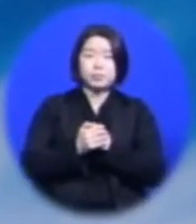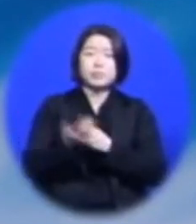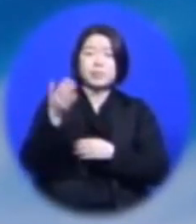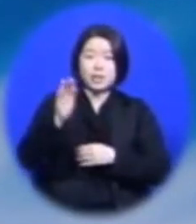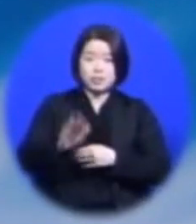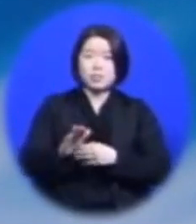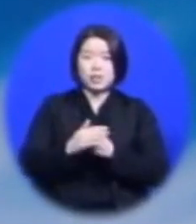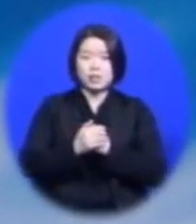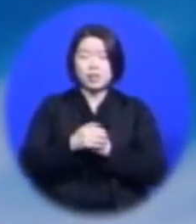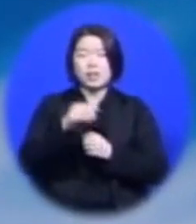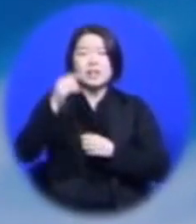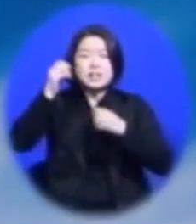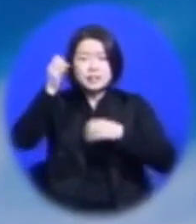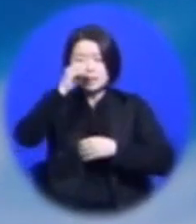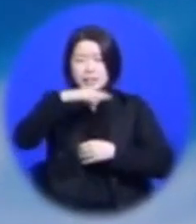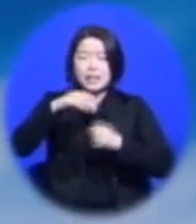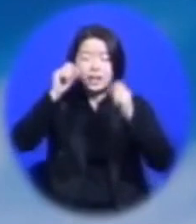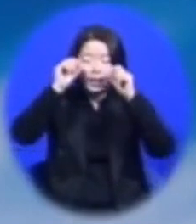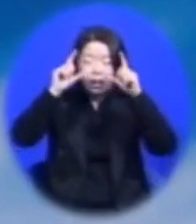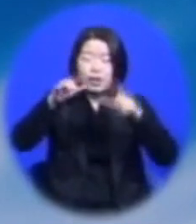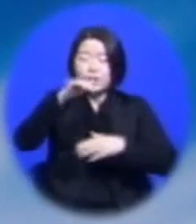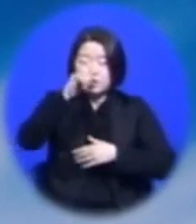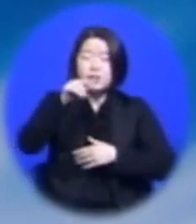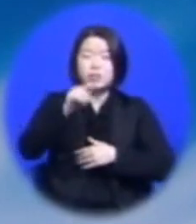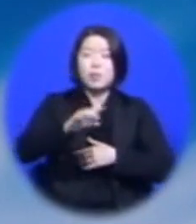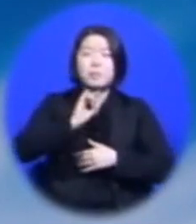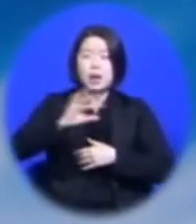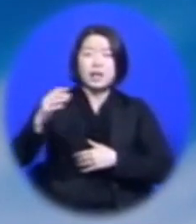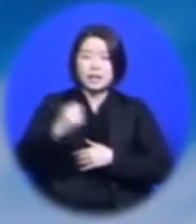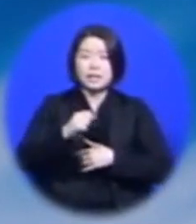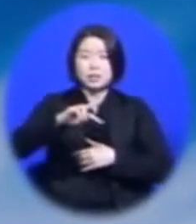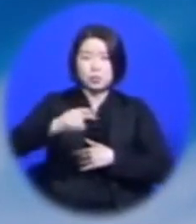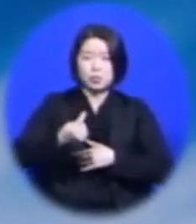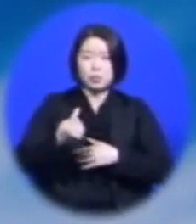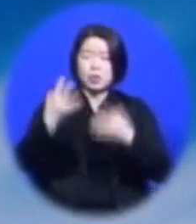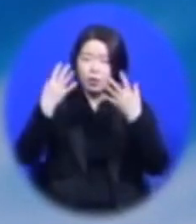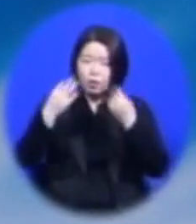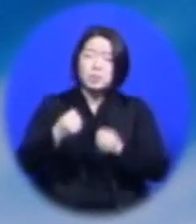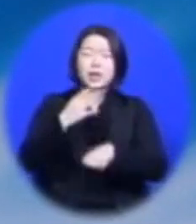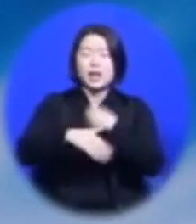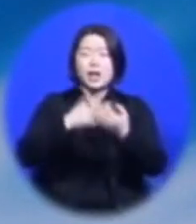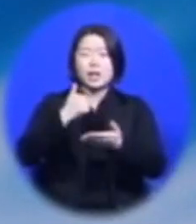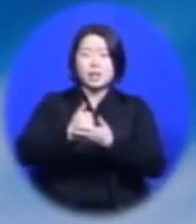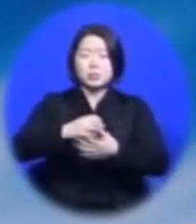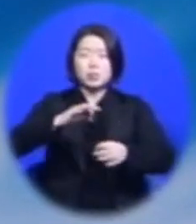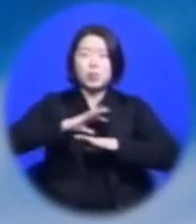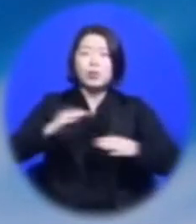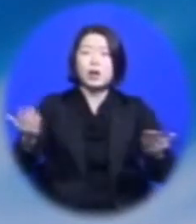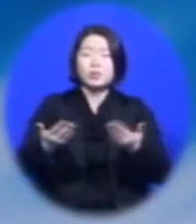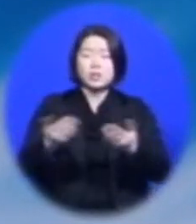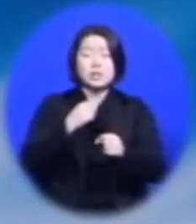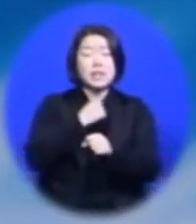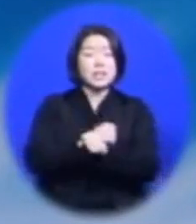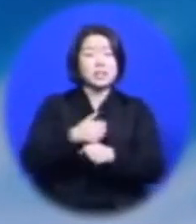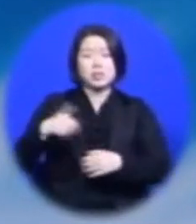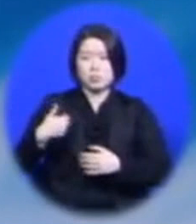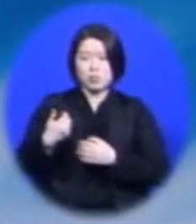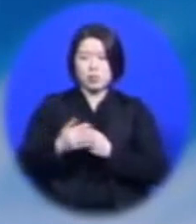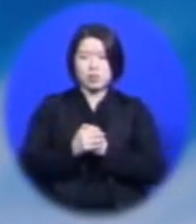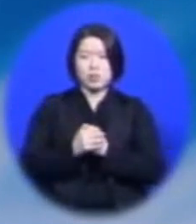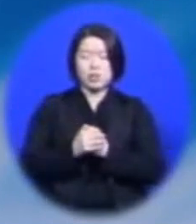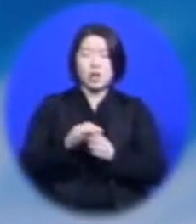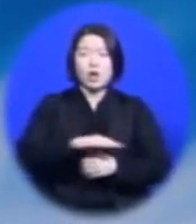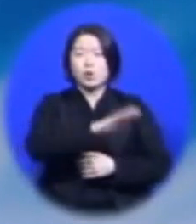그런데 그냥 깨어있는 것만 가지고도 얼마나 하나님은 놀라운 일을 하실까?